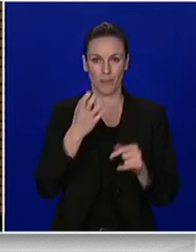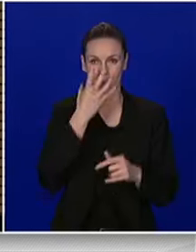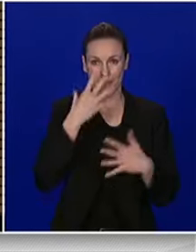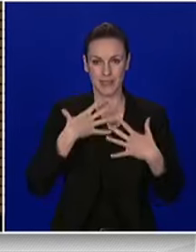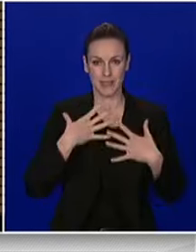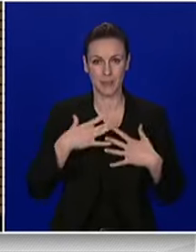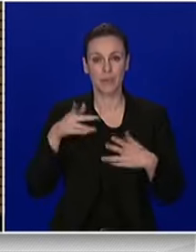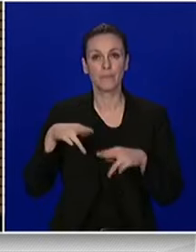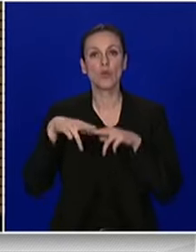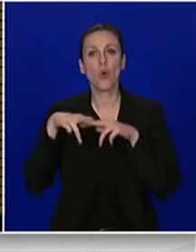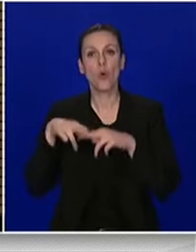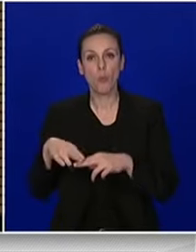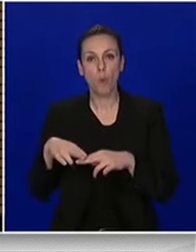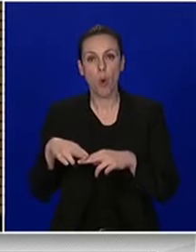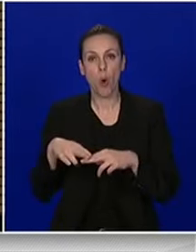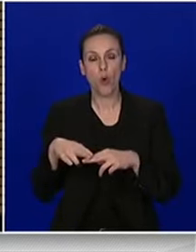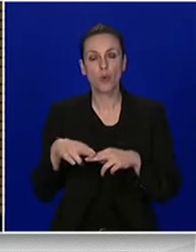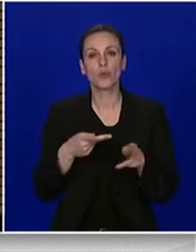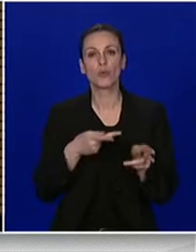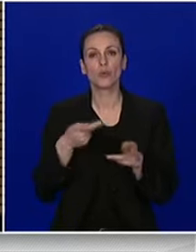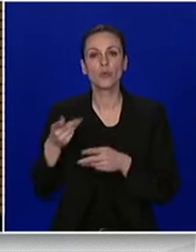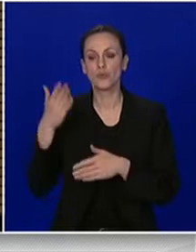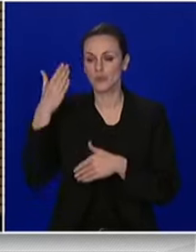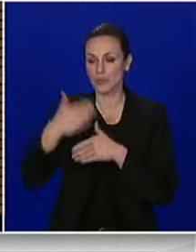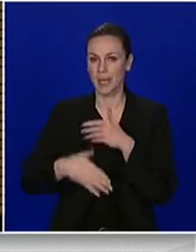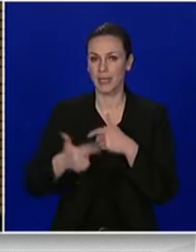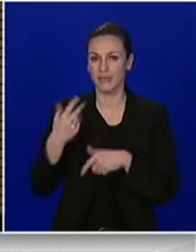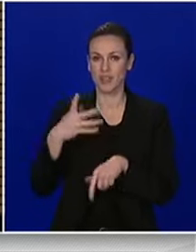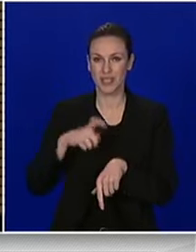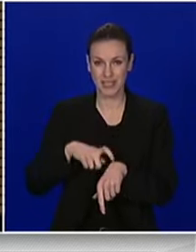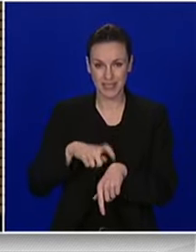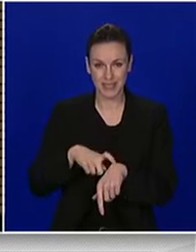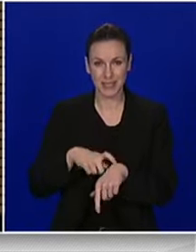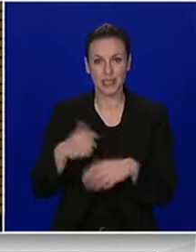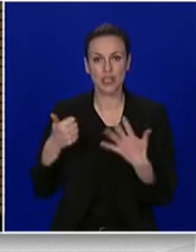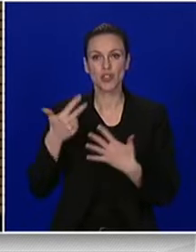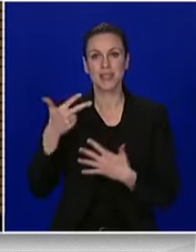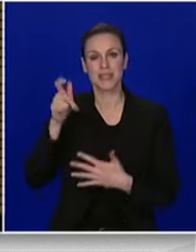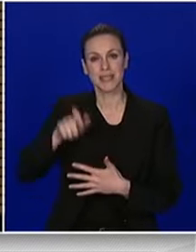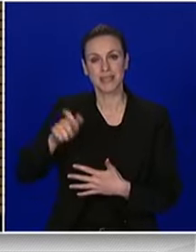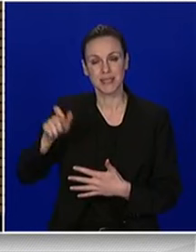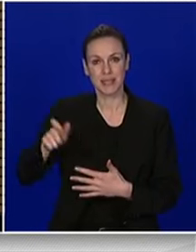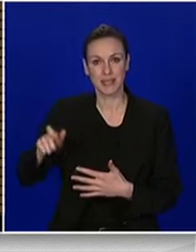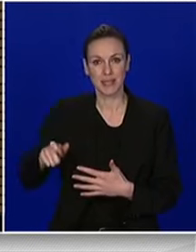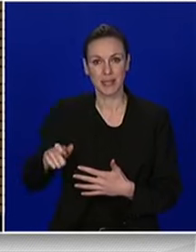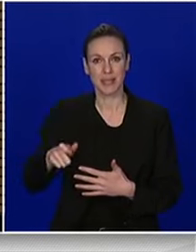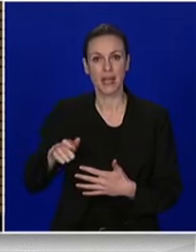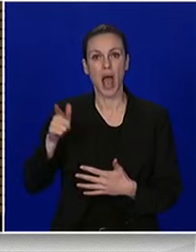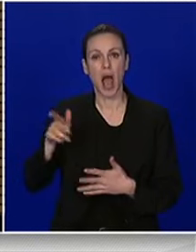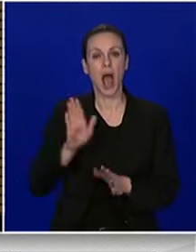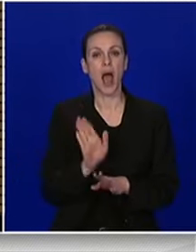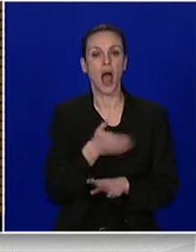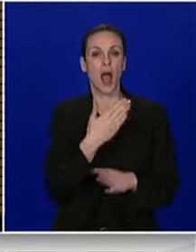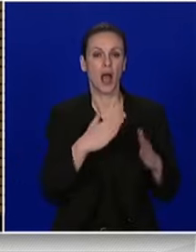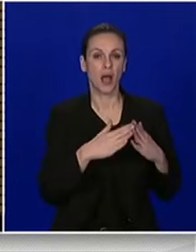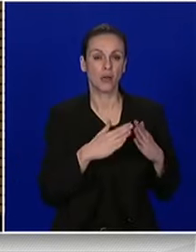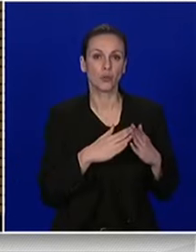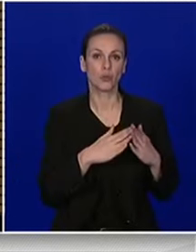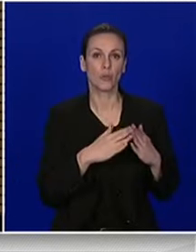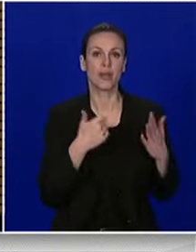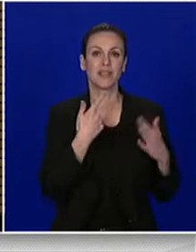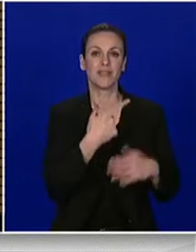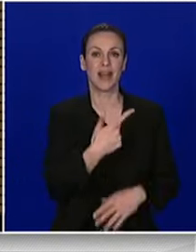U bolnicu je zaprimljeno u posljednja 24 sata 63 osobe, a otpuštene